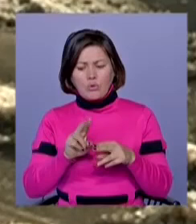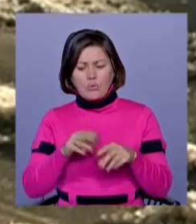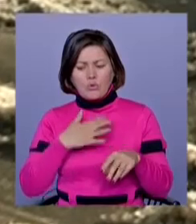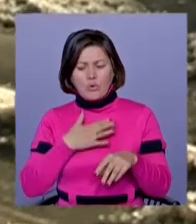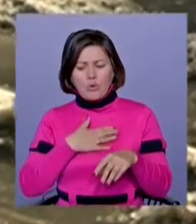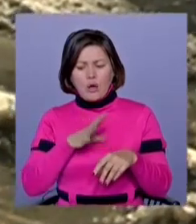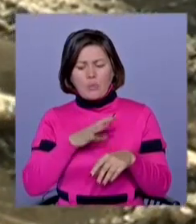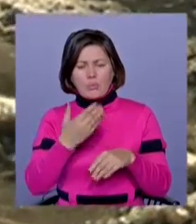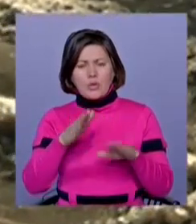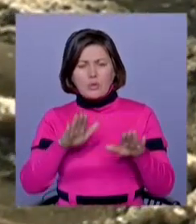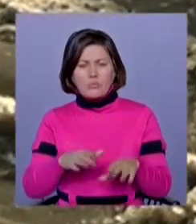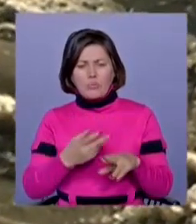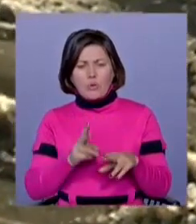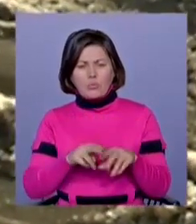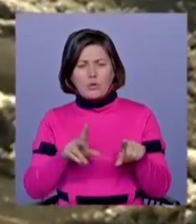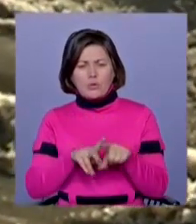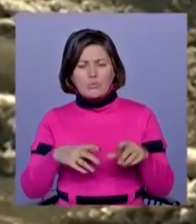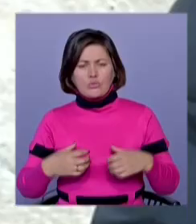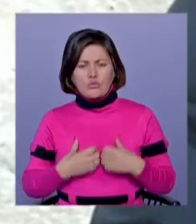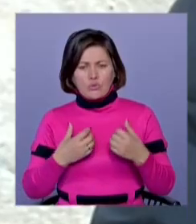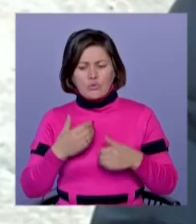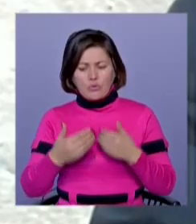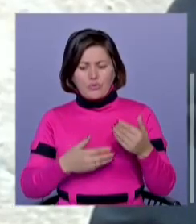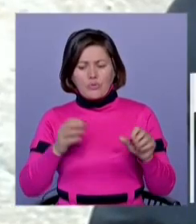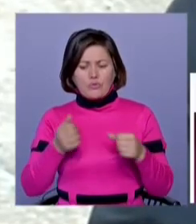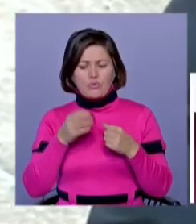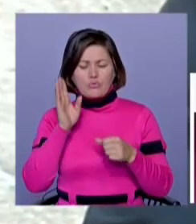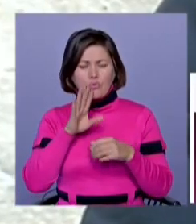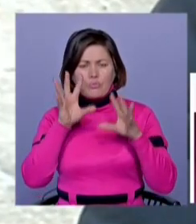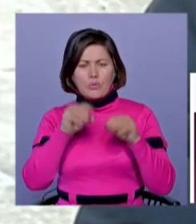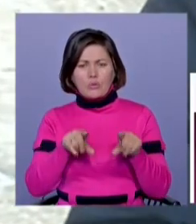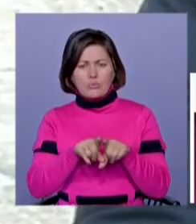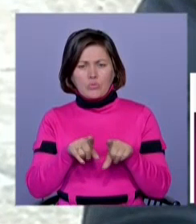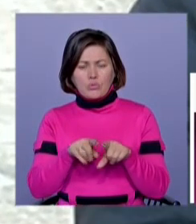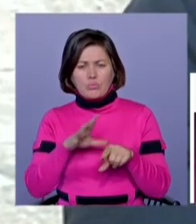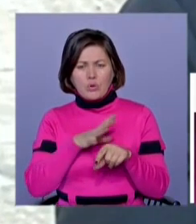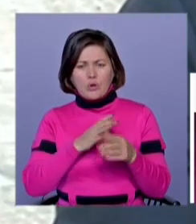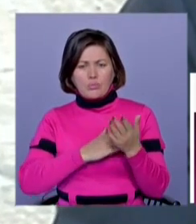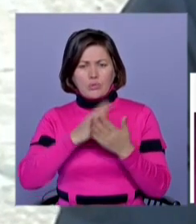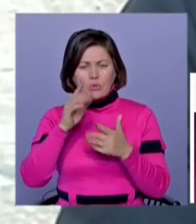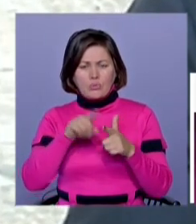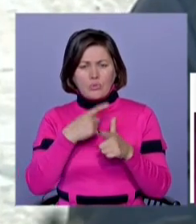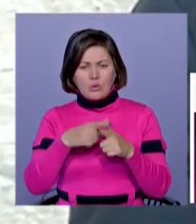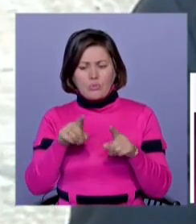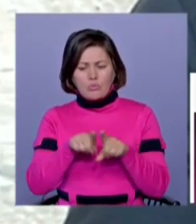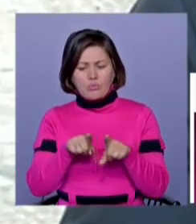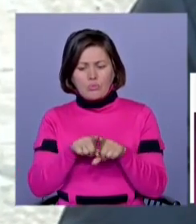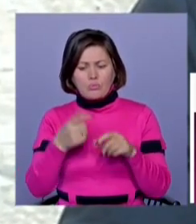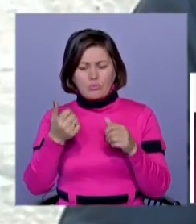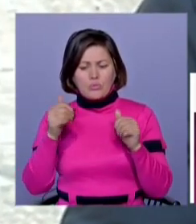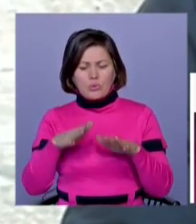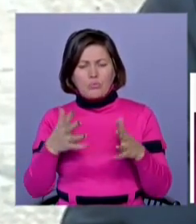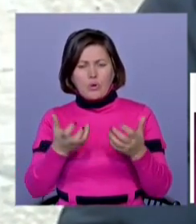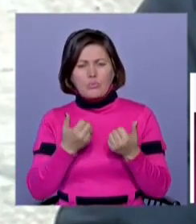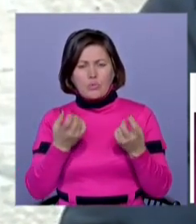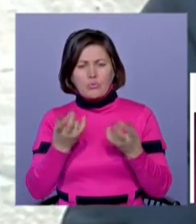жүремін. Мына жерден енді масқара енді өту. Мына судың бәрін бір или жаңағы биіктету керек па? Енді бір шешім қабылдау